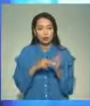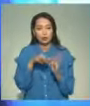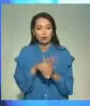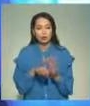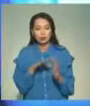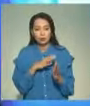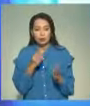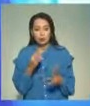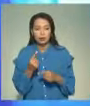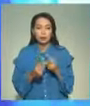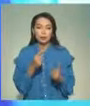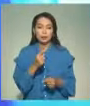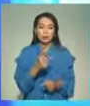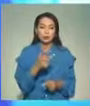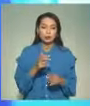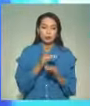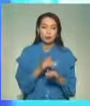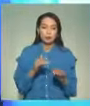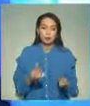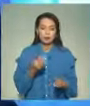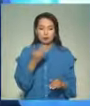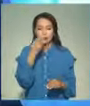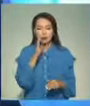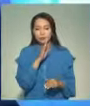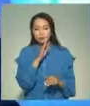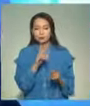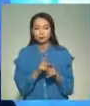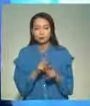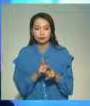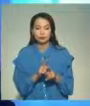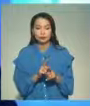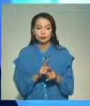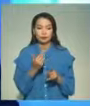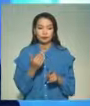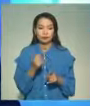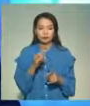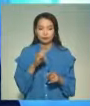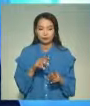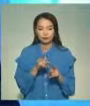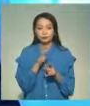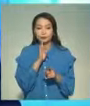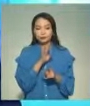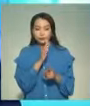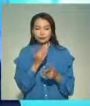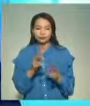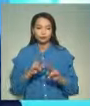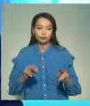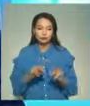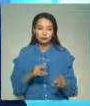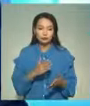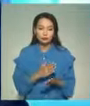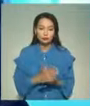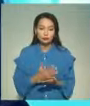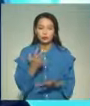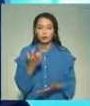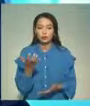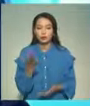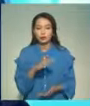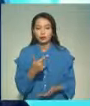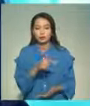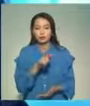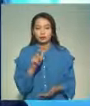арқылы 1300 бала кім ата-аналар қазір ата болғанда аналар ғой енді ең алдымен. Солар қазір оқытылып отыр. 500-ден аса